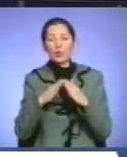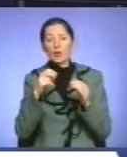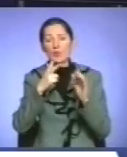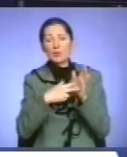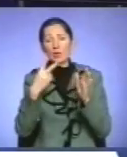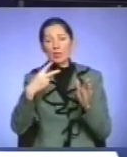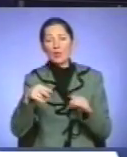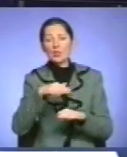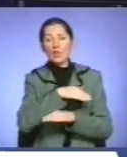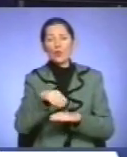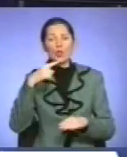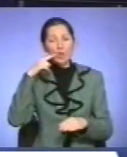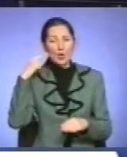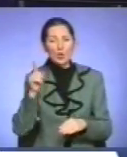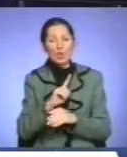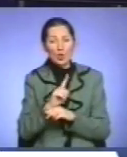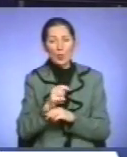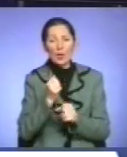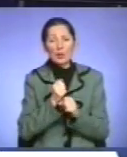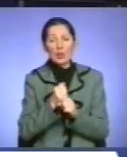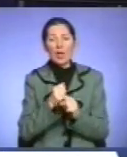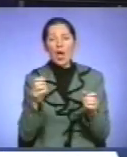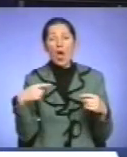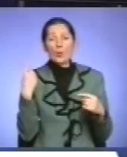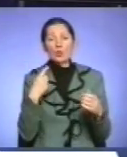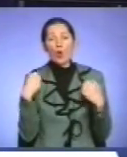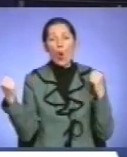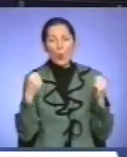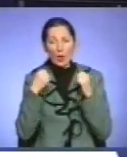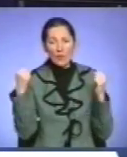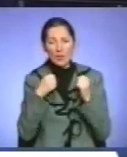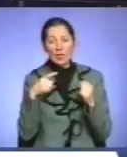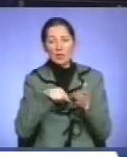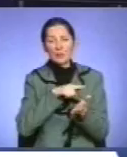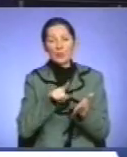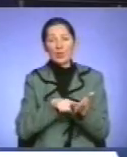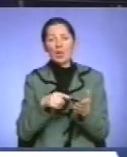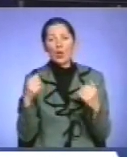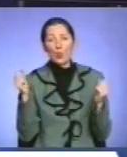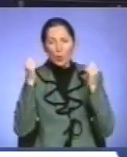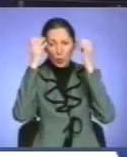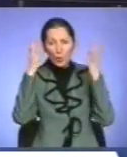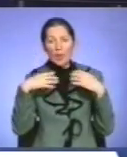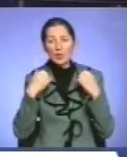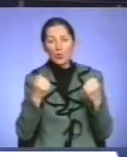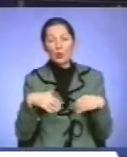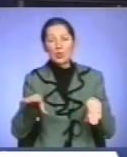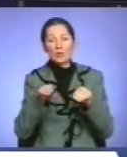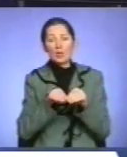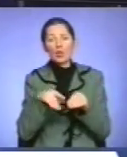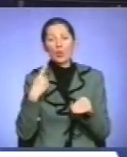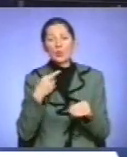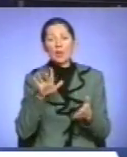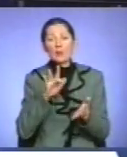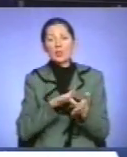Тернополя. Працівники обласного управління з питань фізичної культури та спорту облдержадміністрації спільно із обласним центром фізичного